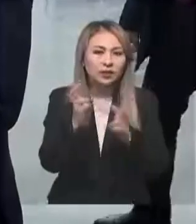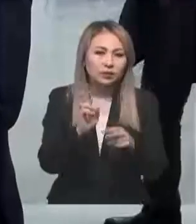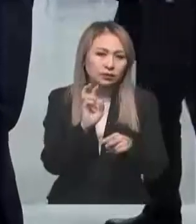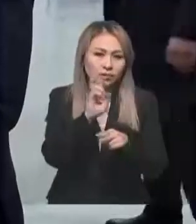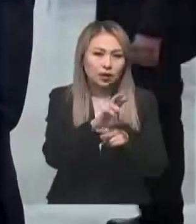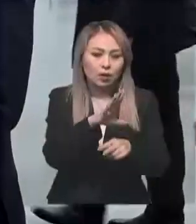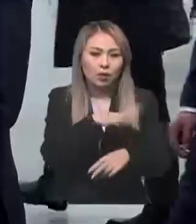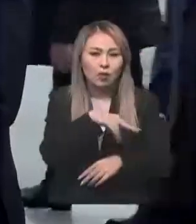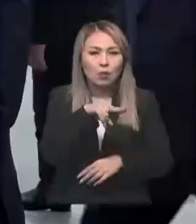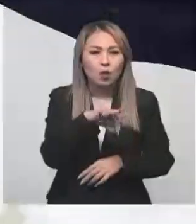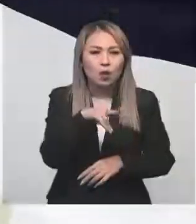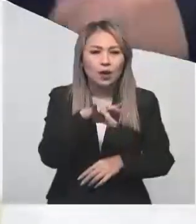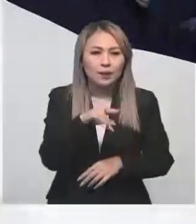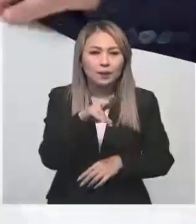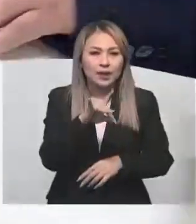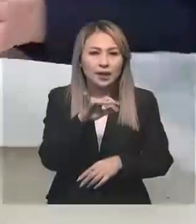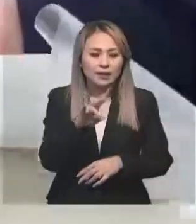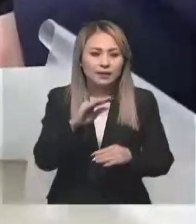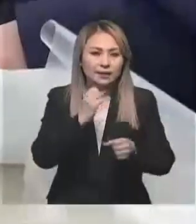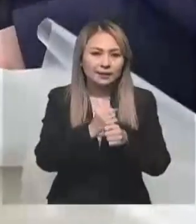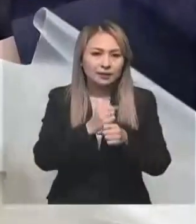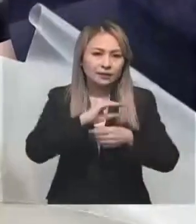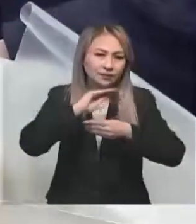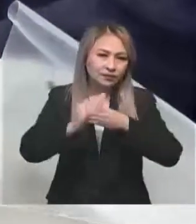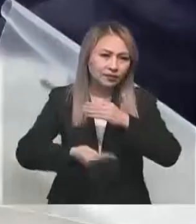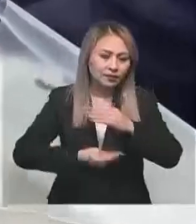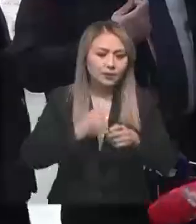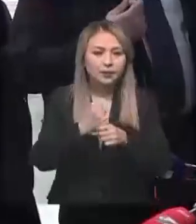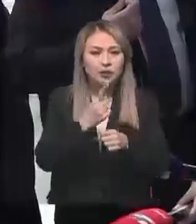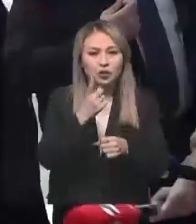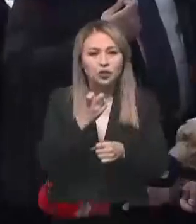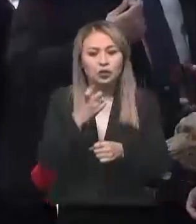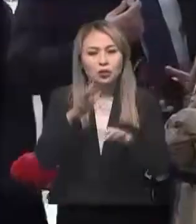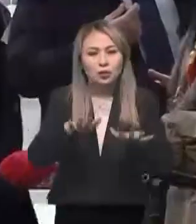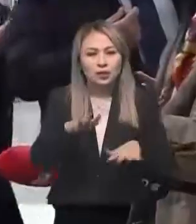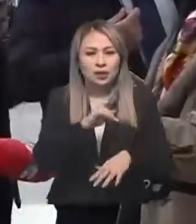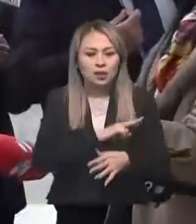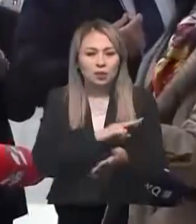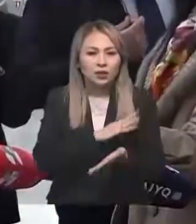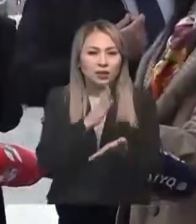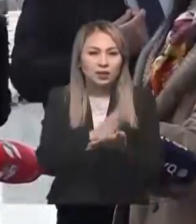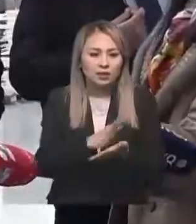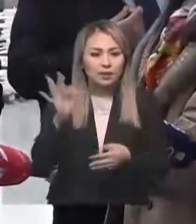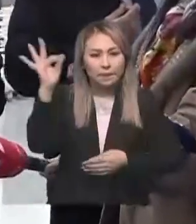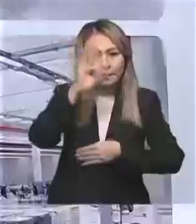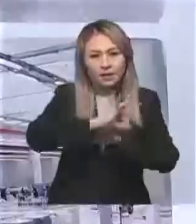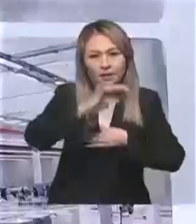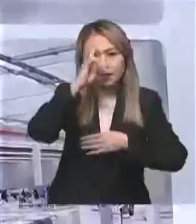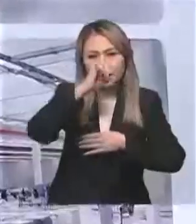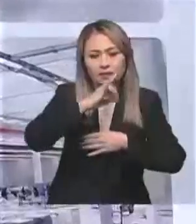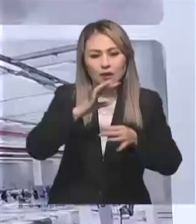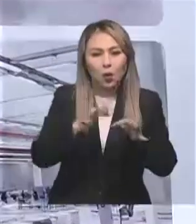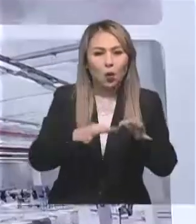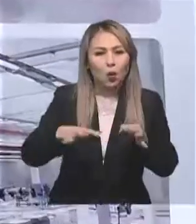Кәсіпорын полипропиленді талшықтардан бер қаптар шығарады. Жаңа зауытта 100 жұмыс орны ашылып отыр. Сондай-ақ Батыс Қазақстан облысында